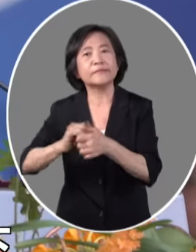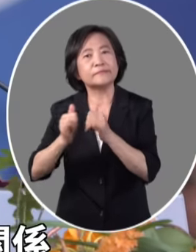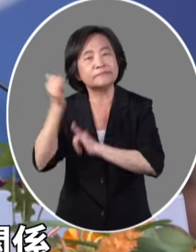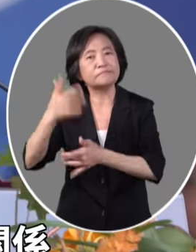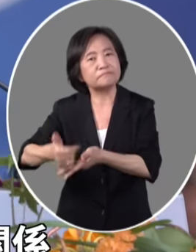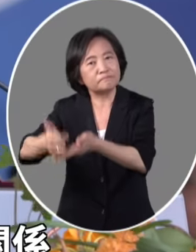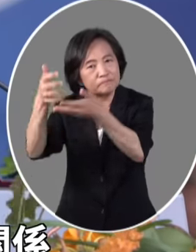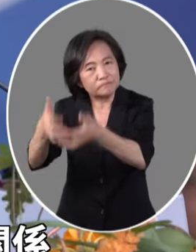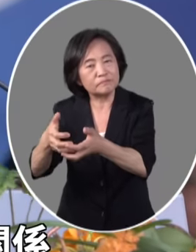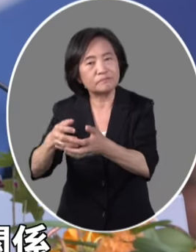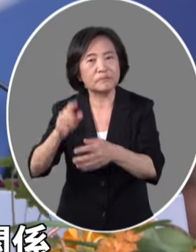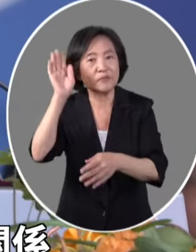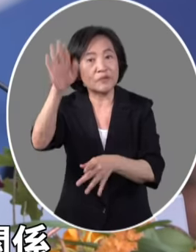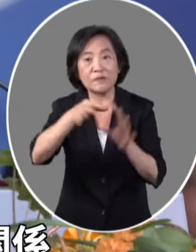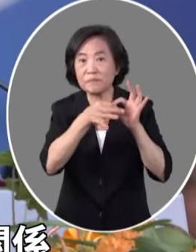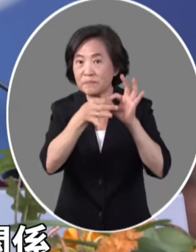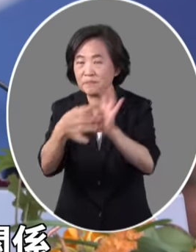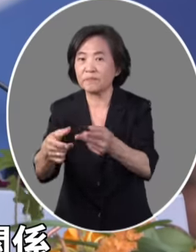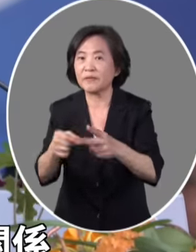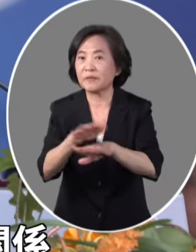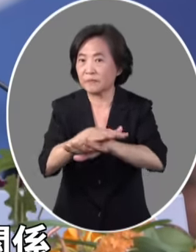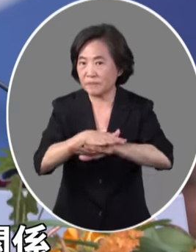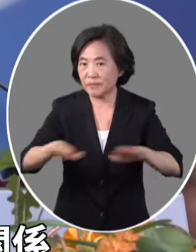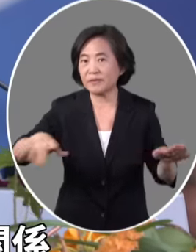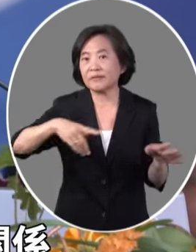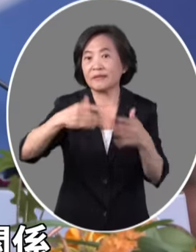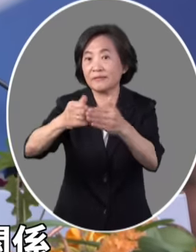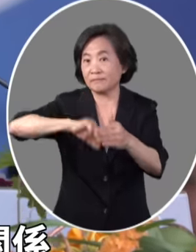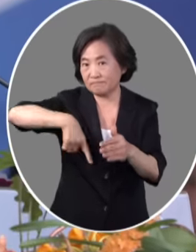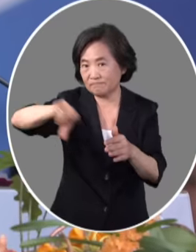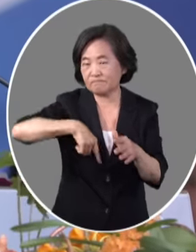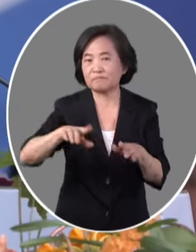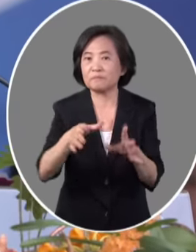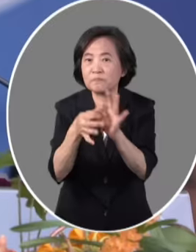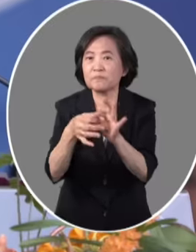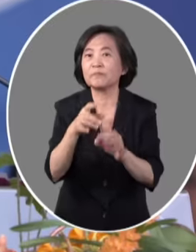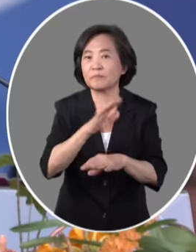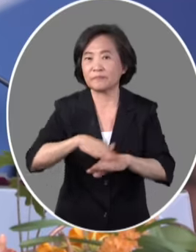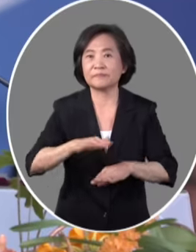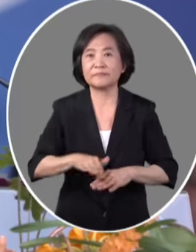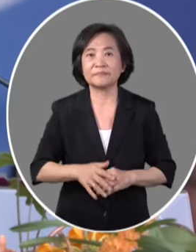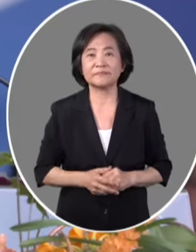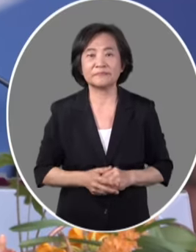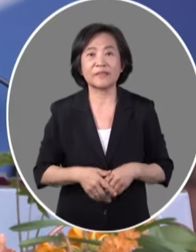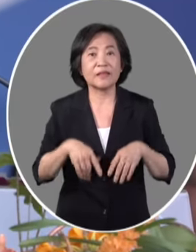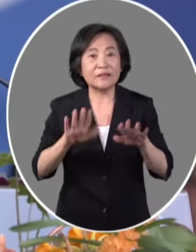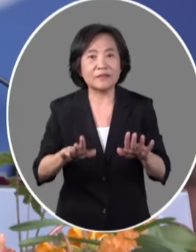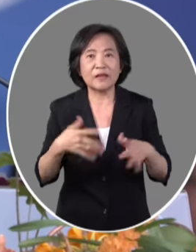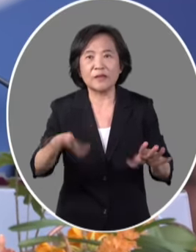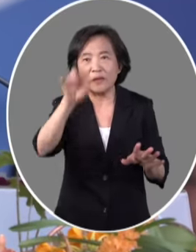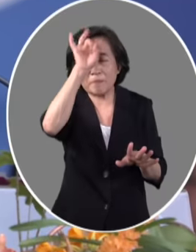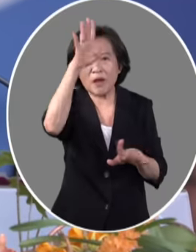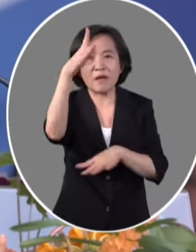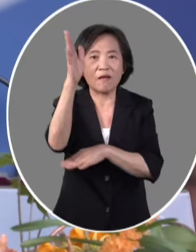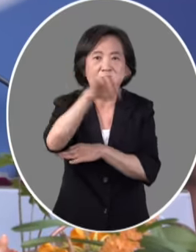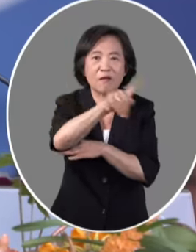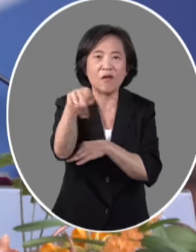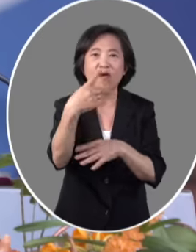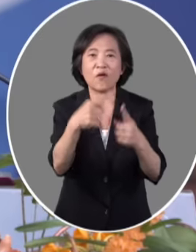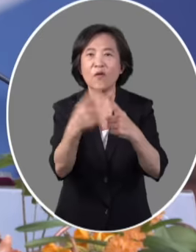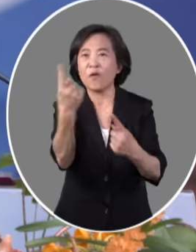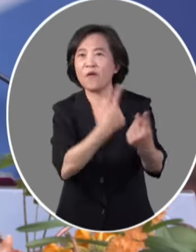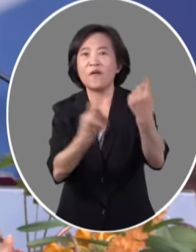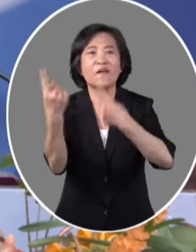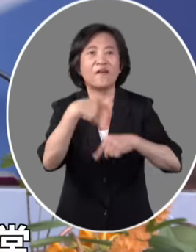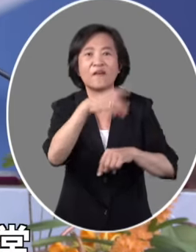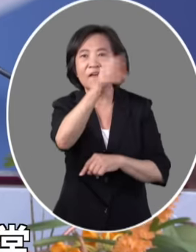下，持续建构和平稳定的两岸关系。今天，许多政党领袖和贵宾都在现